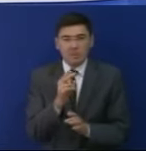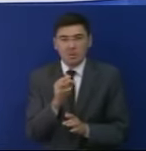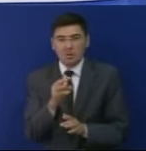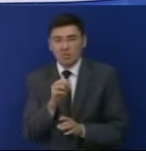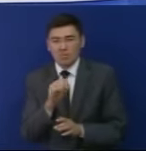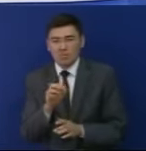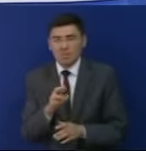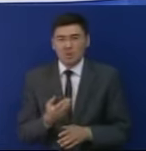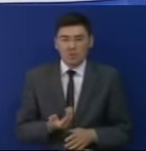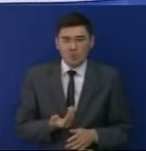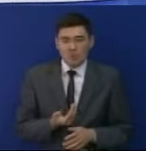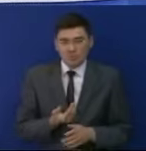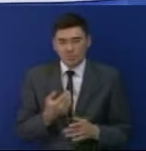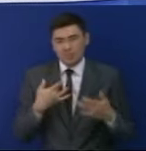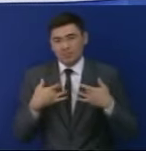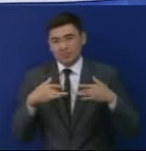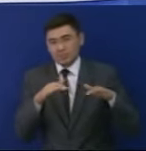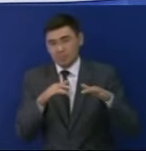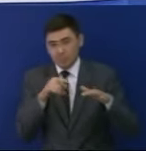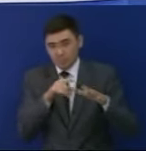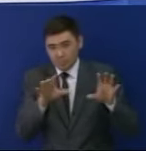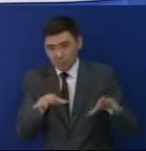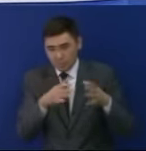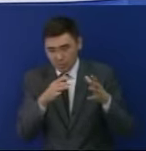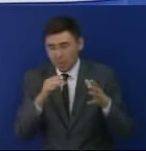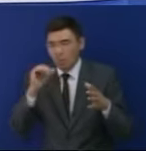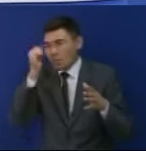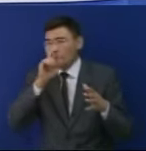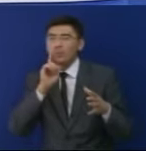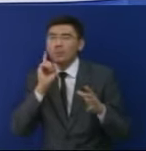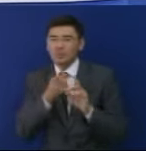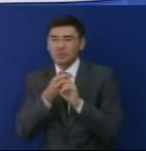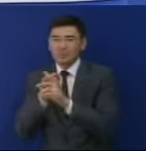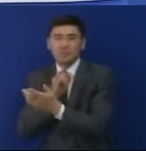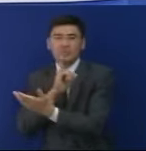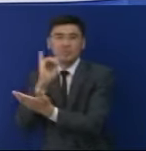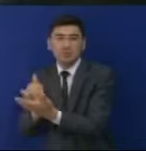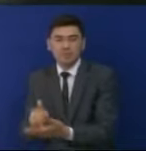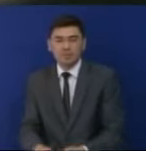Спектакль поставлен режиссером в честь Года молодежи. На премьере побывала наша съемочная группа.